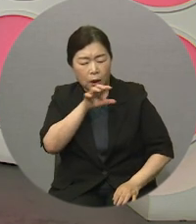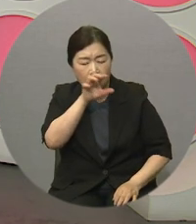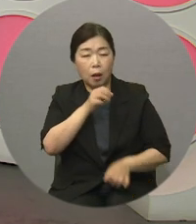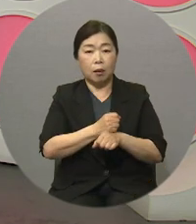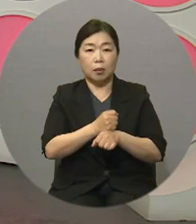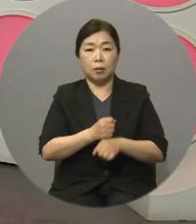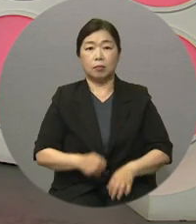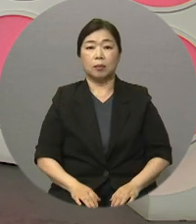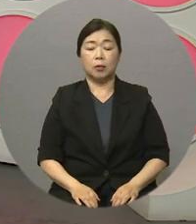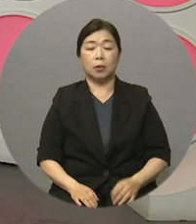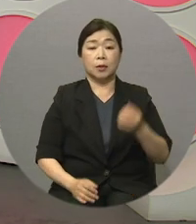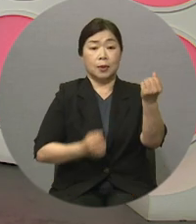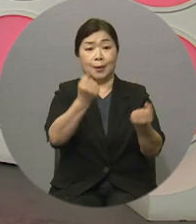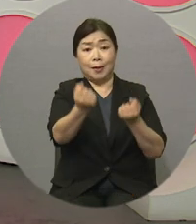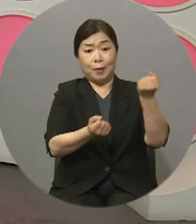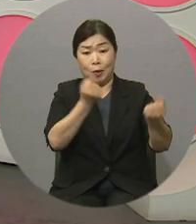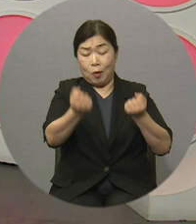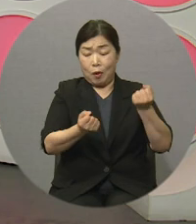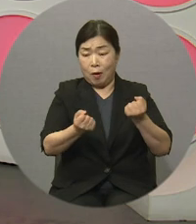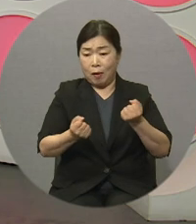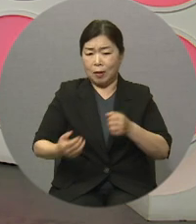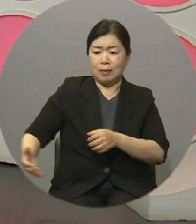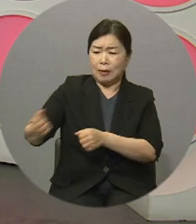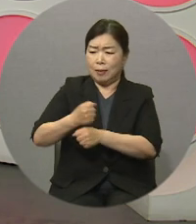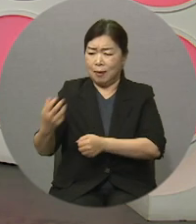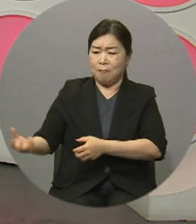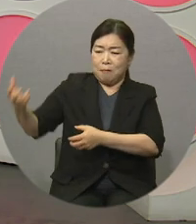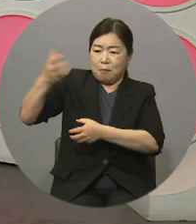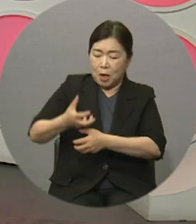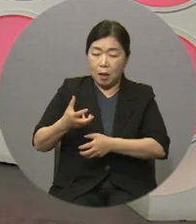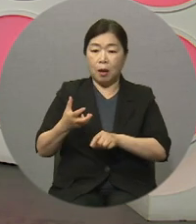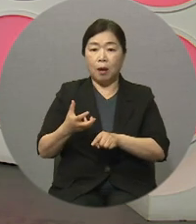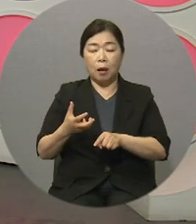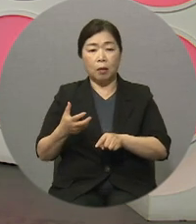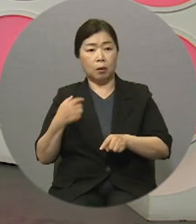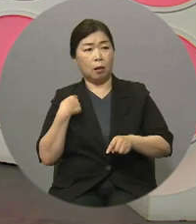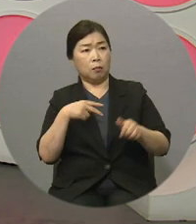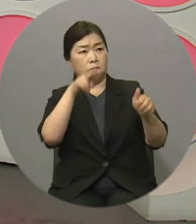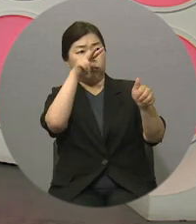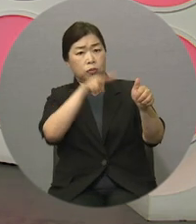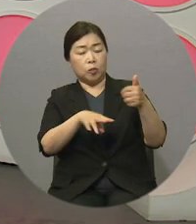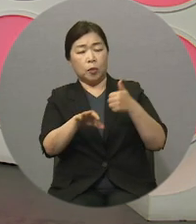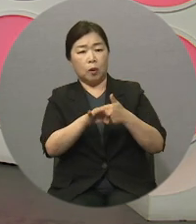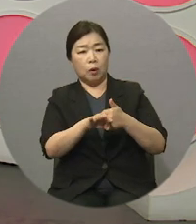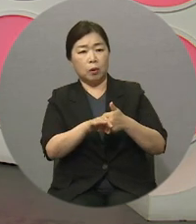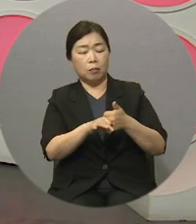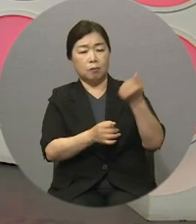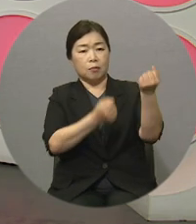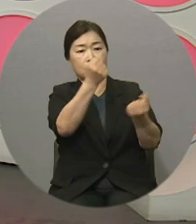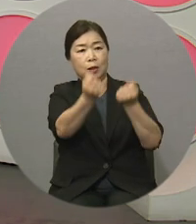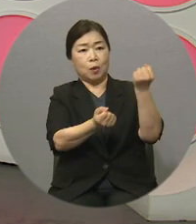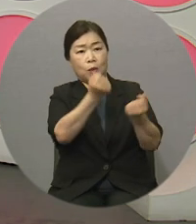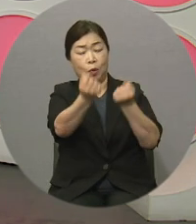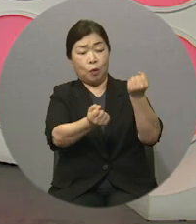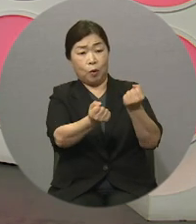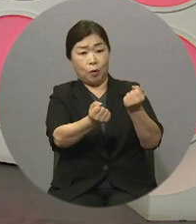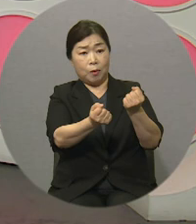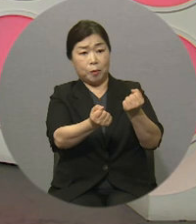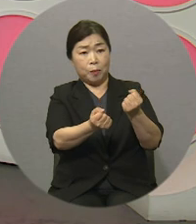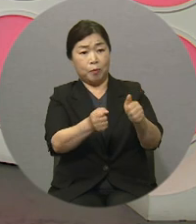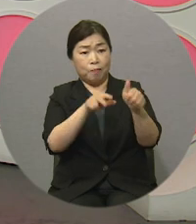자전거에 실은 짐이 얼마나 큰지 제가 이렇게 뒤에서 보면 엄마는 보이지도